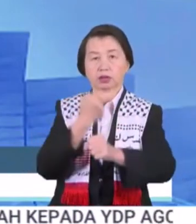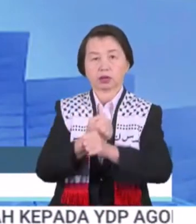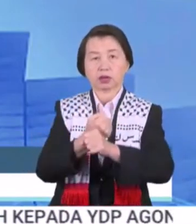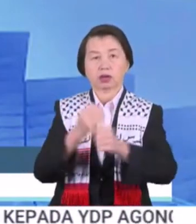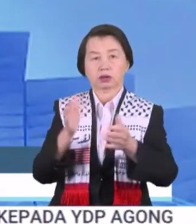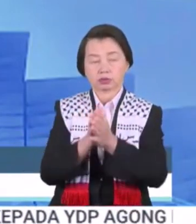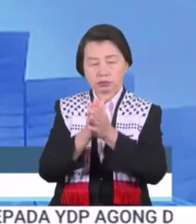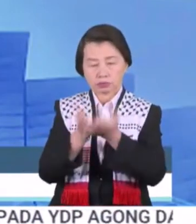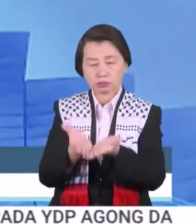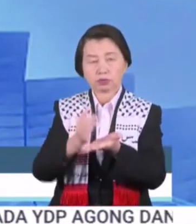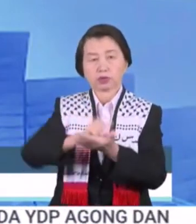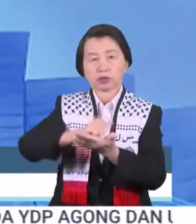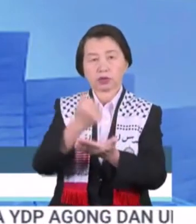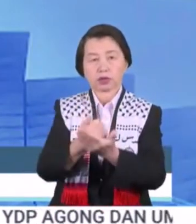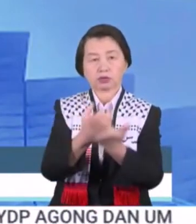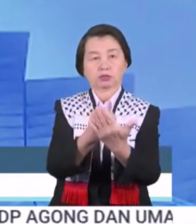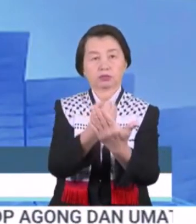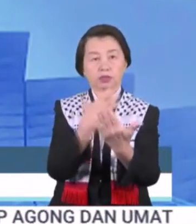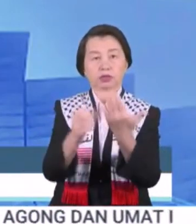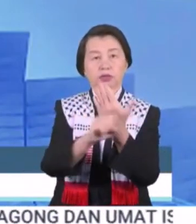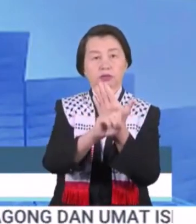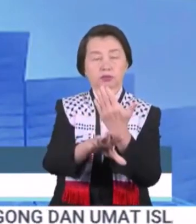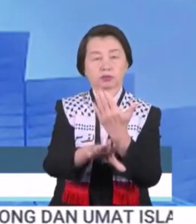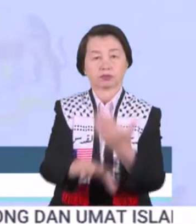membuka akaun media